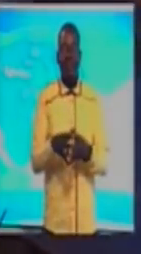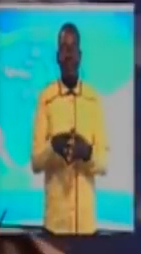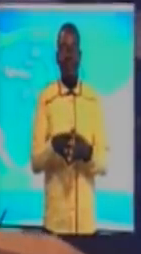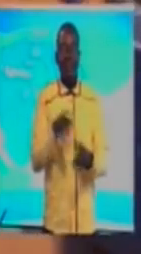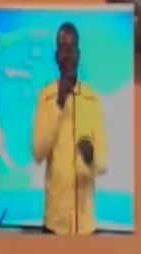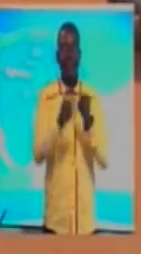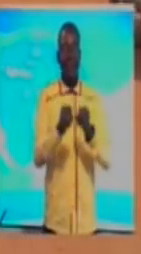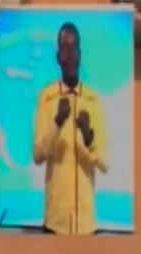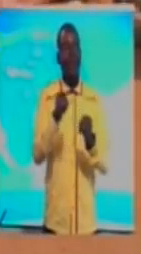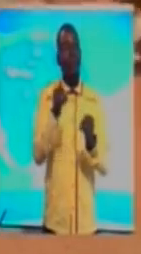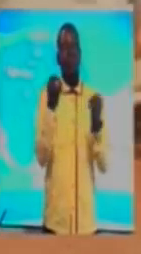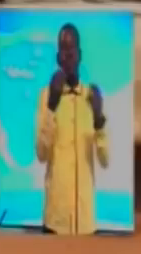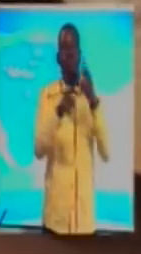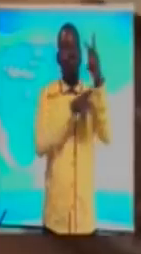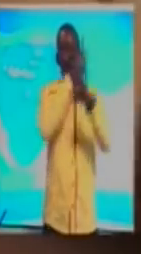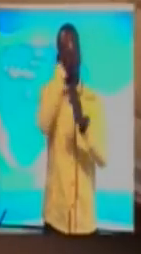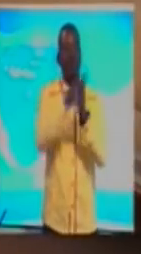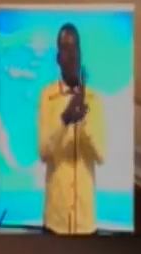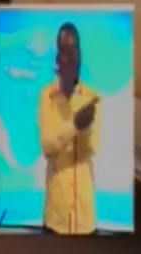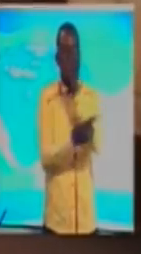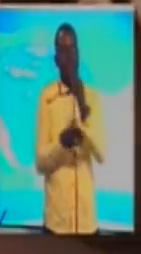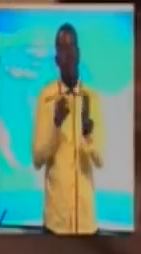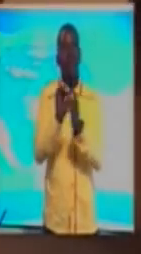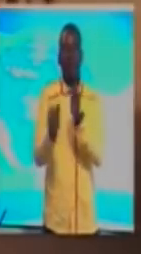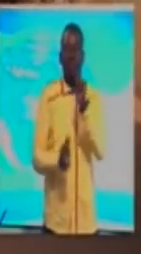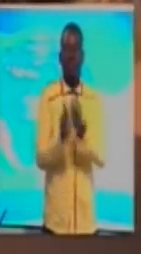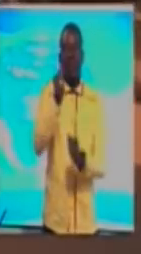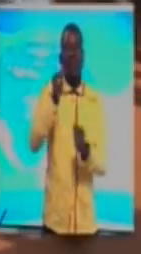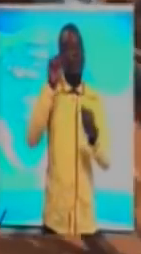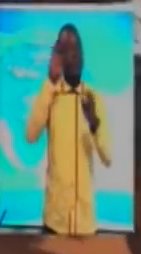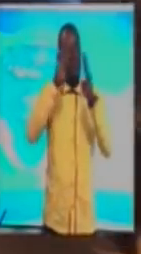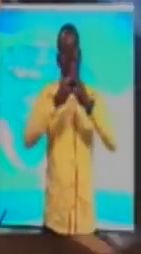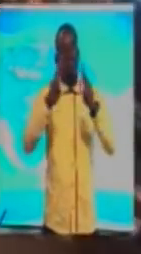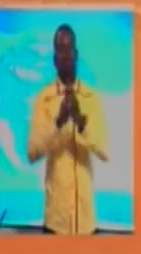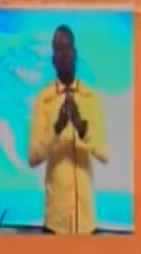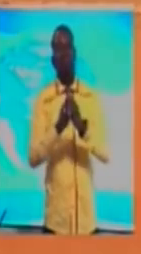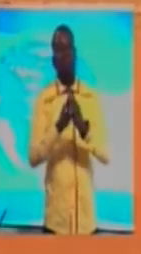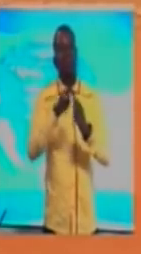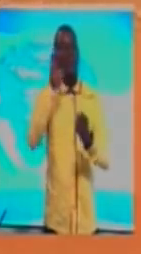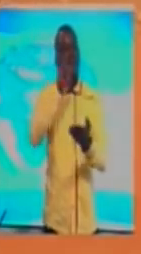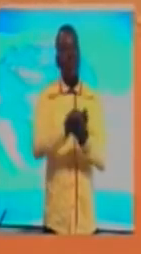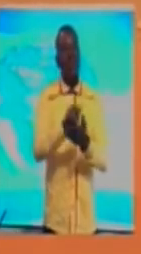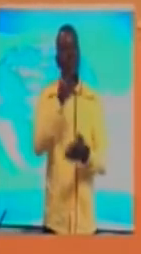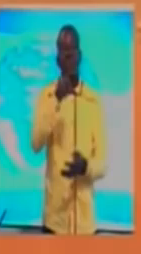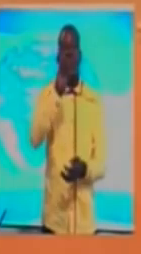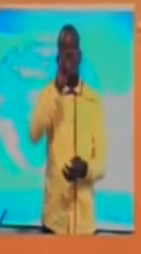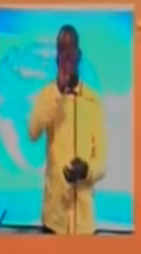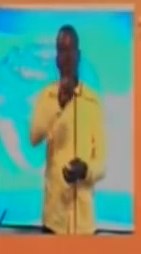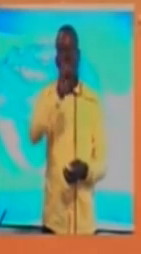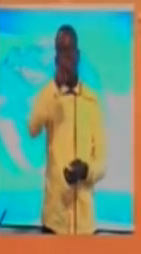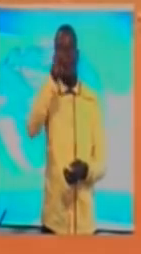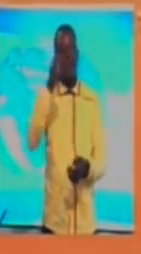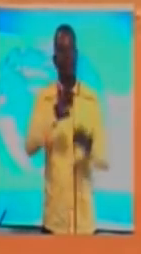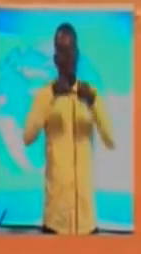Si la majorité de la population de Dédougou compte passer la Saint-Sylvestre en ville, celle de la Kossi et du Sourou restera